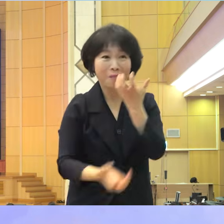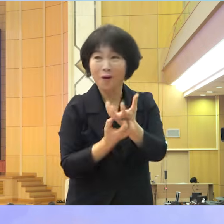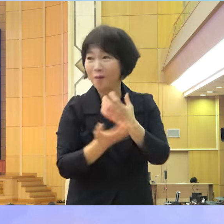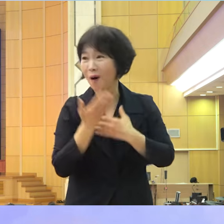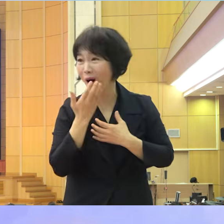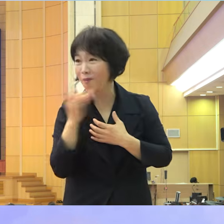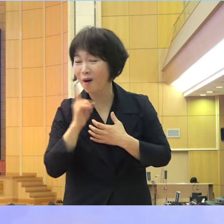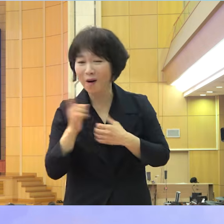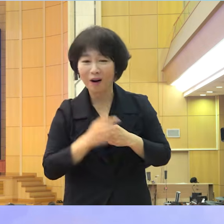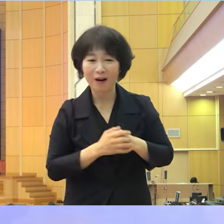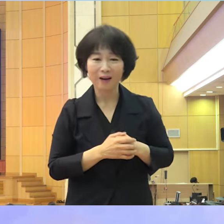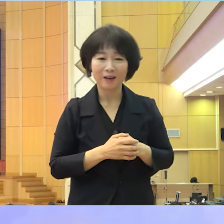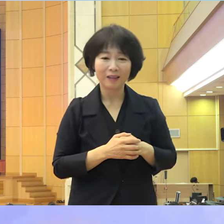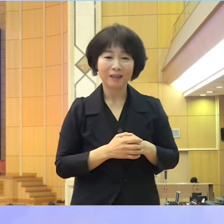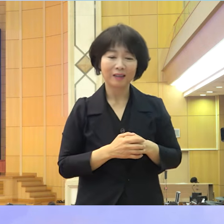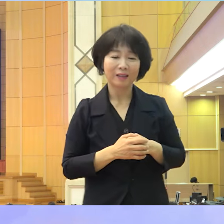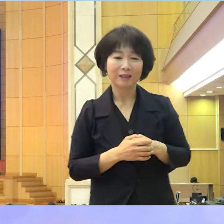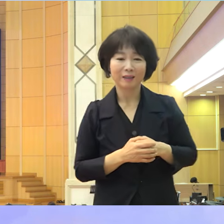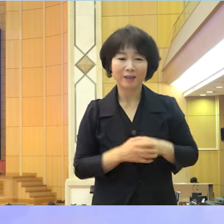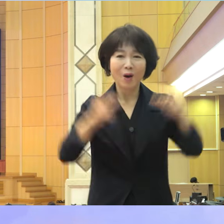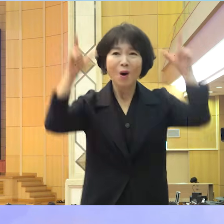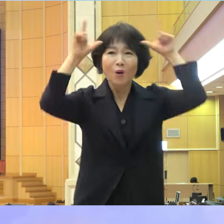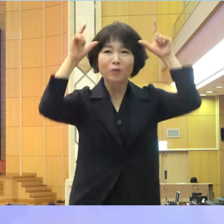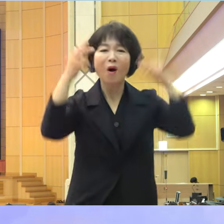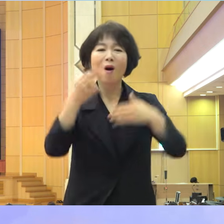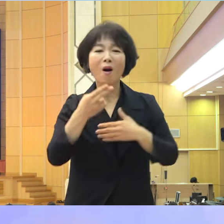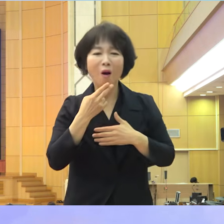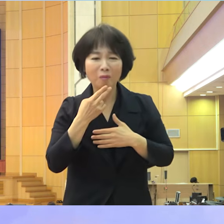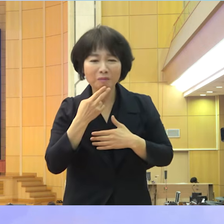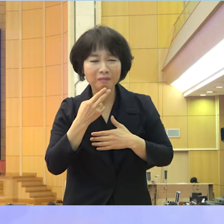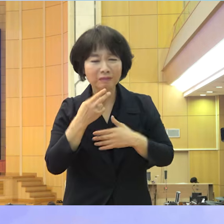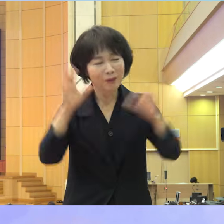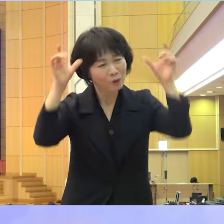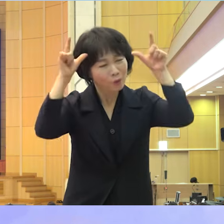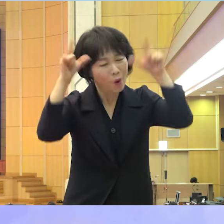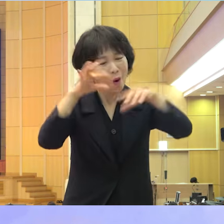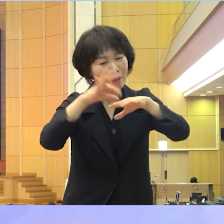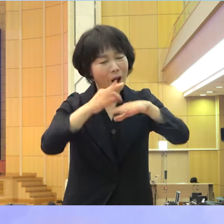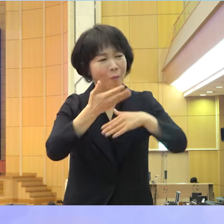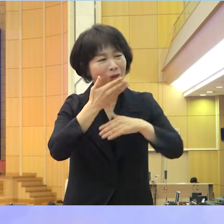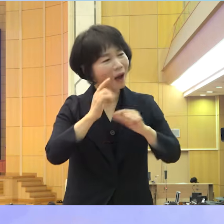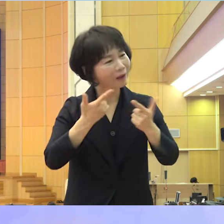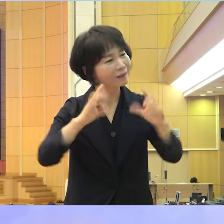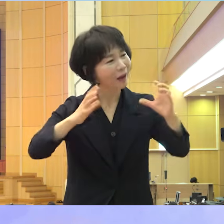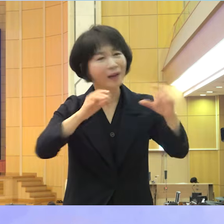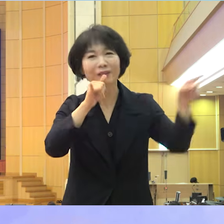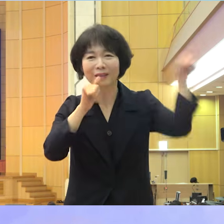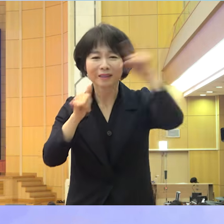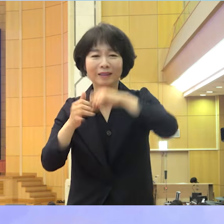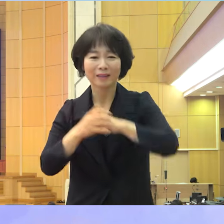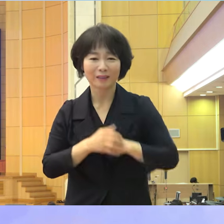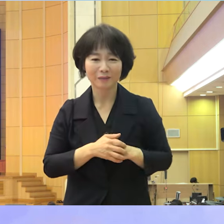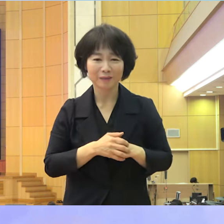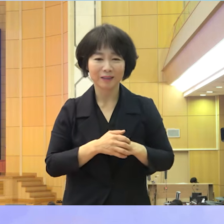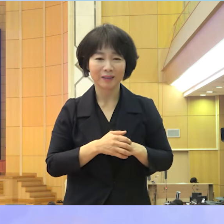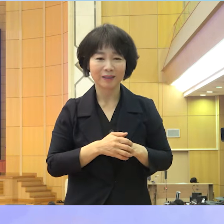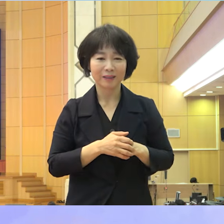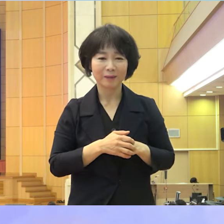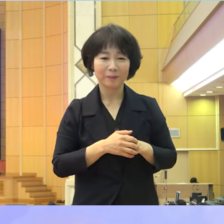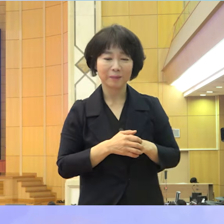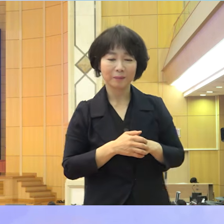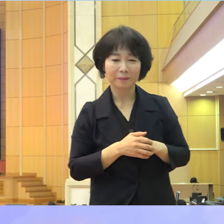없을 무자로 넌센스라 했잖아요. 없을 무자에서 국자는 나라 국자. 아, 소고기 없는 나라, 소고기 무국입니다. 이제